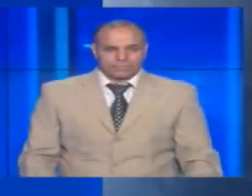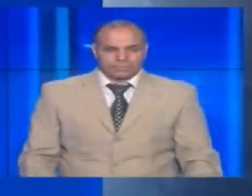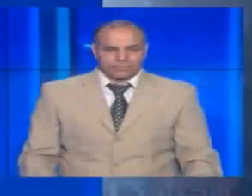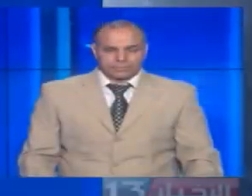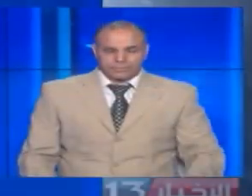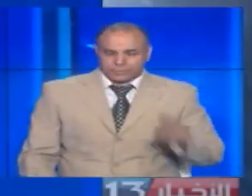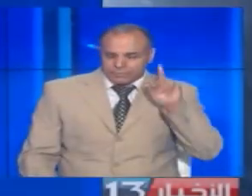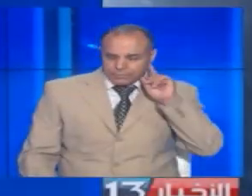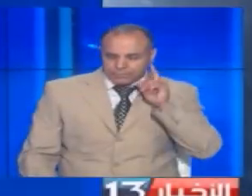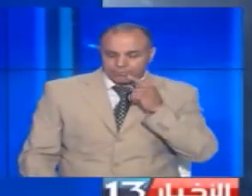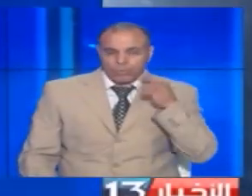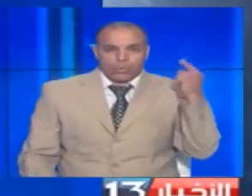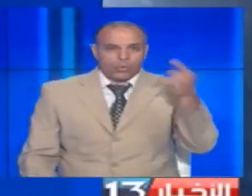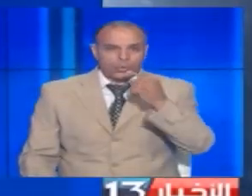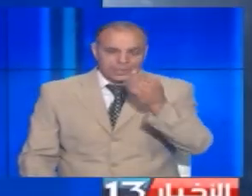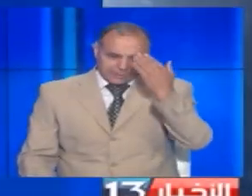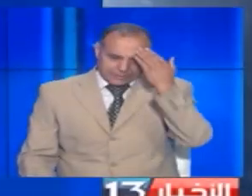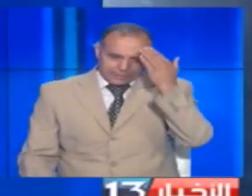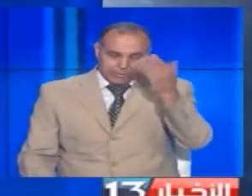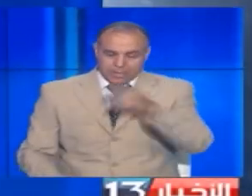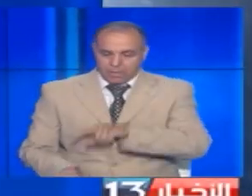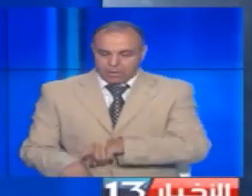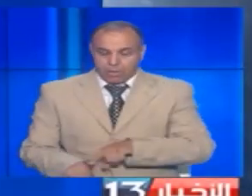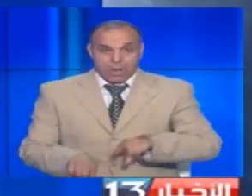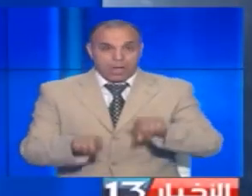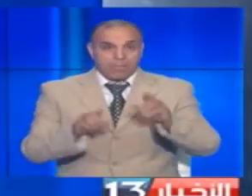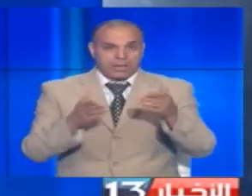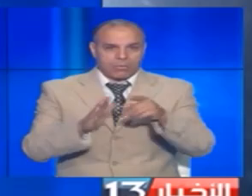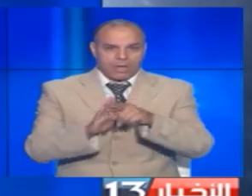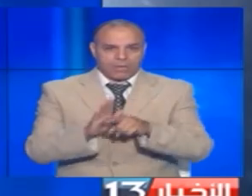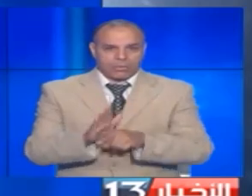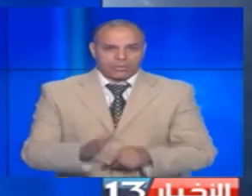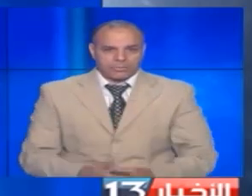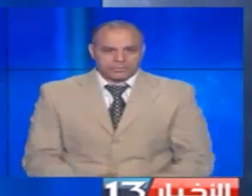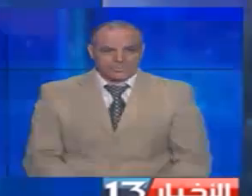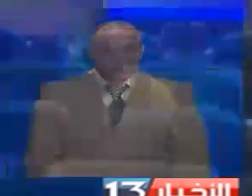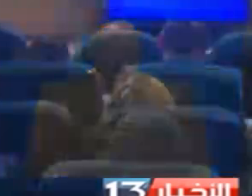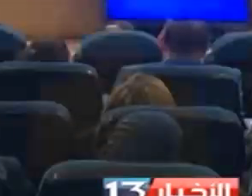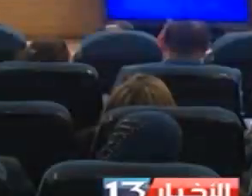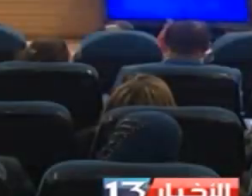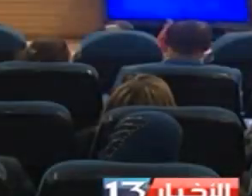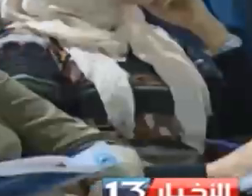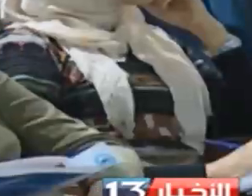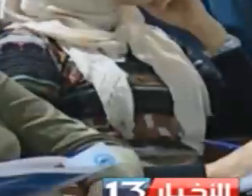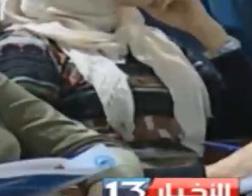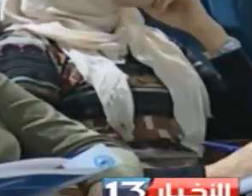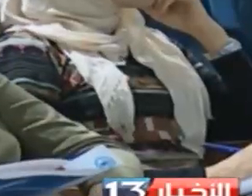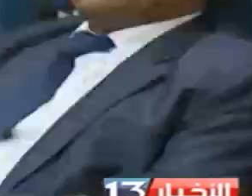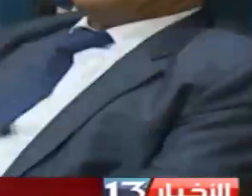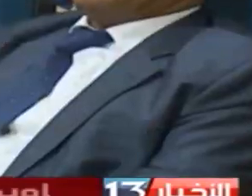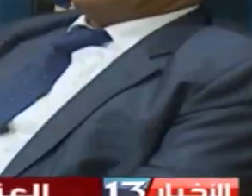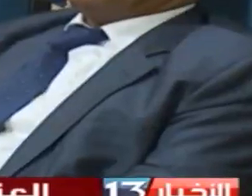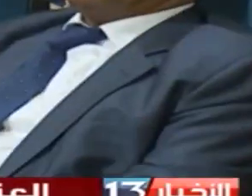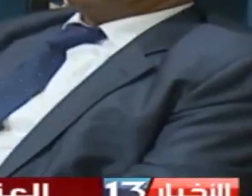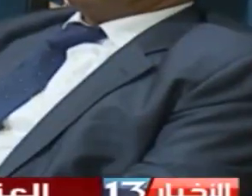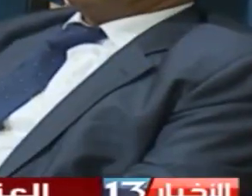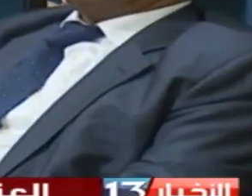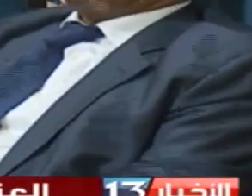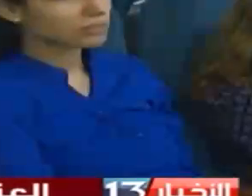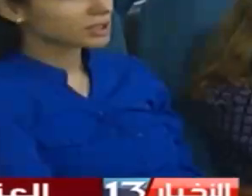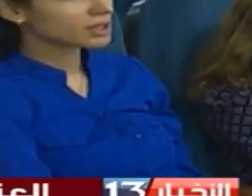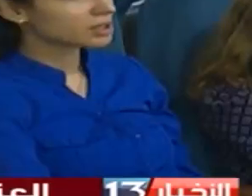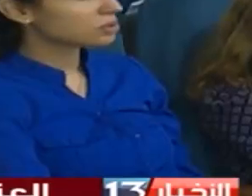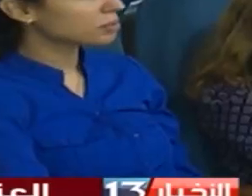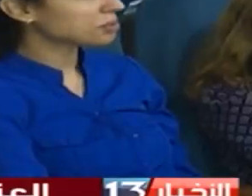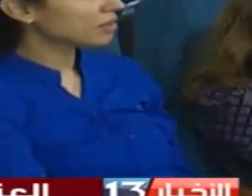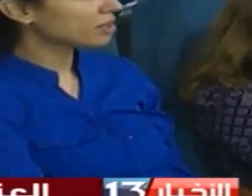نشرت الظهر من القناه الوطنيه دون ونستهلها بالعناوين تاكيد على دعم صغار الفلاحين والبحث في اليات